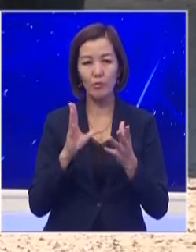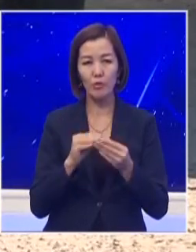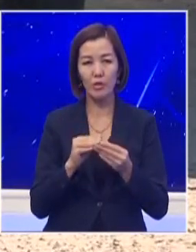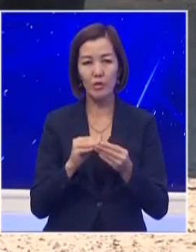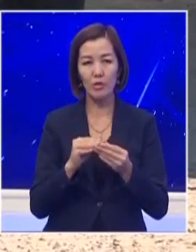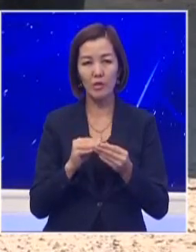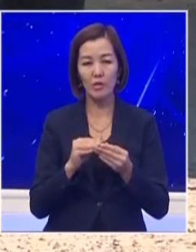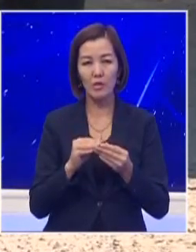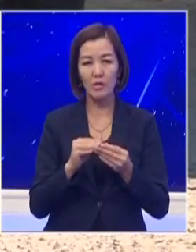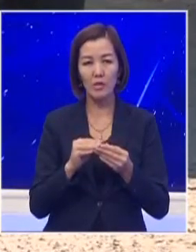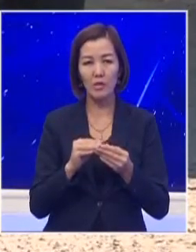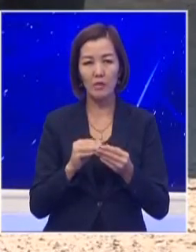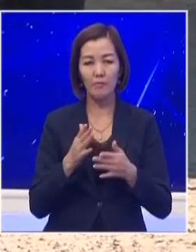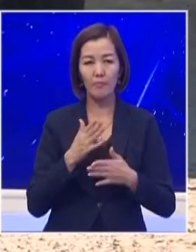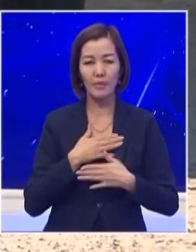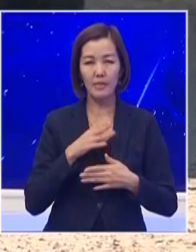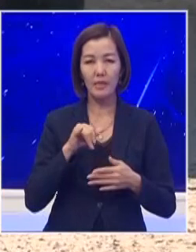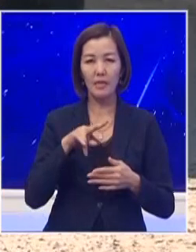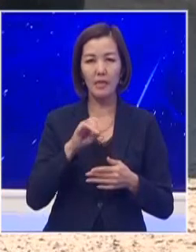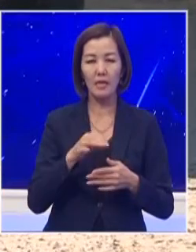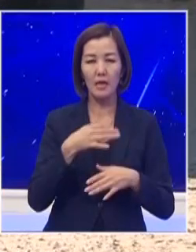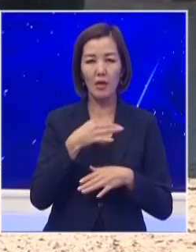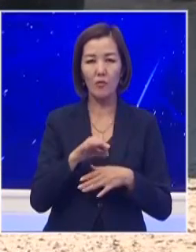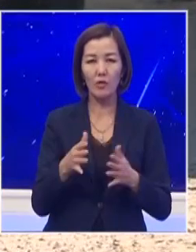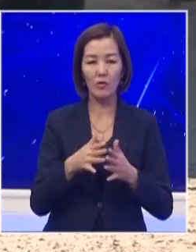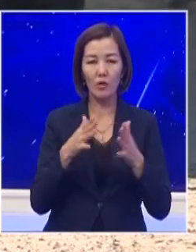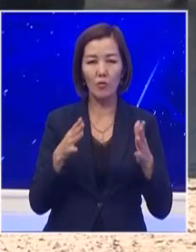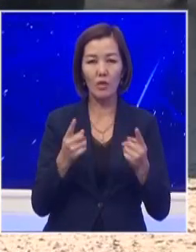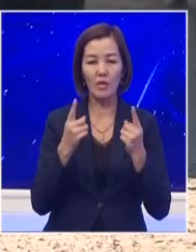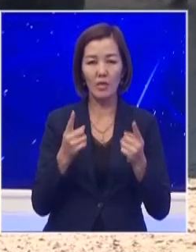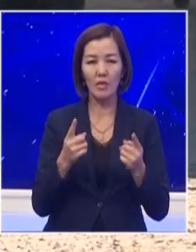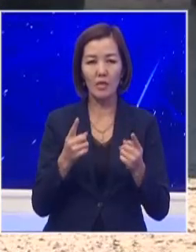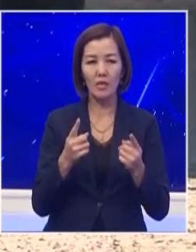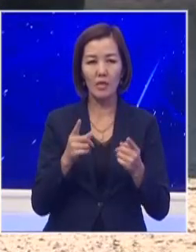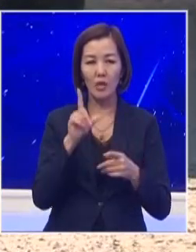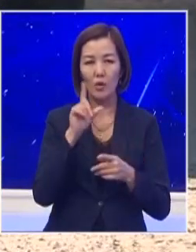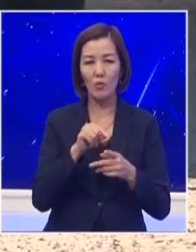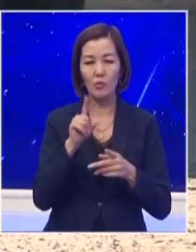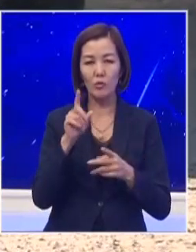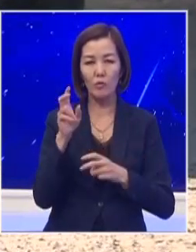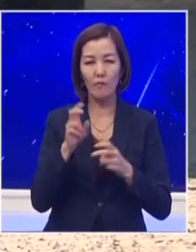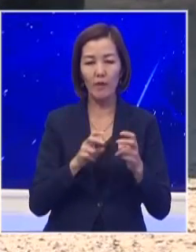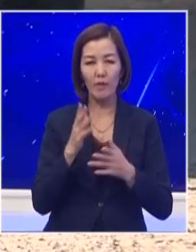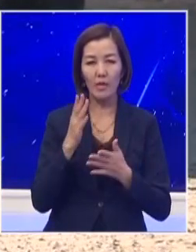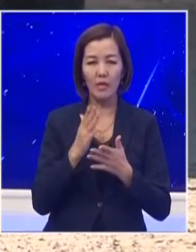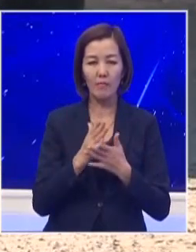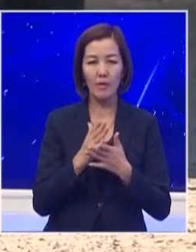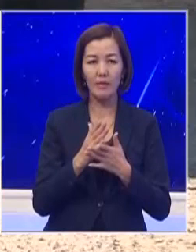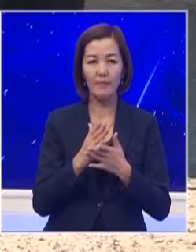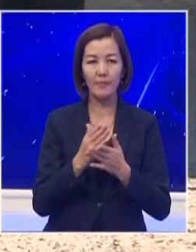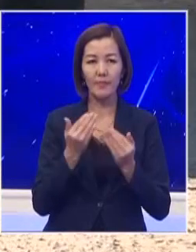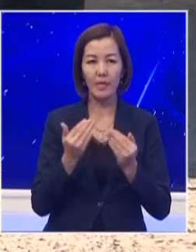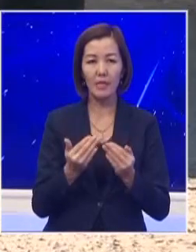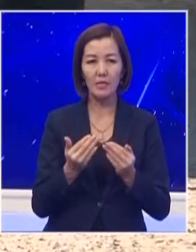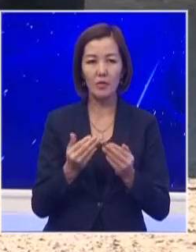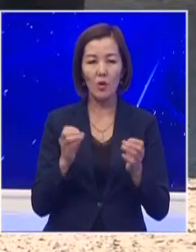облысының аумағында біздің Іле ауданында барлық үлкен-үлкен ірі құс фабрикалары бізде болатын. Сол құс фабрикаларынан біз қазір